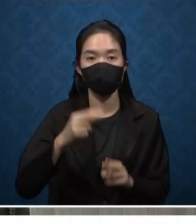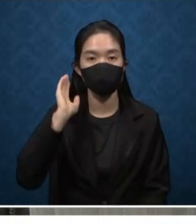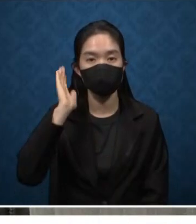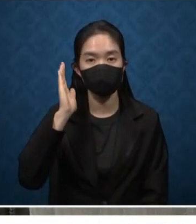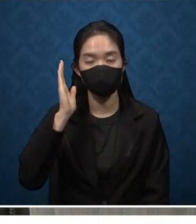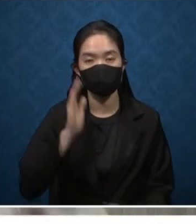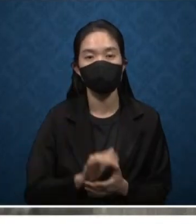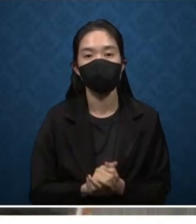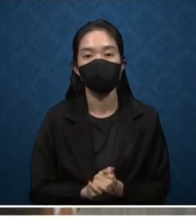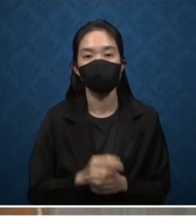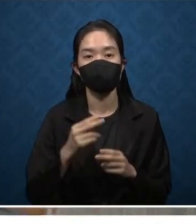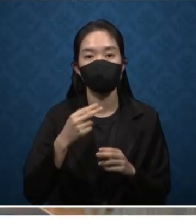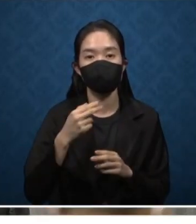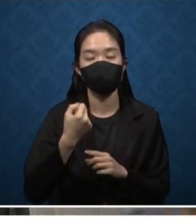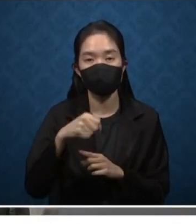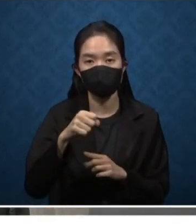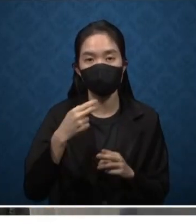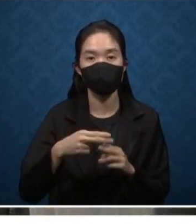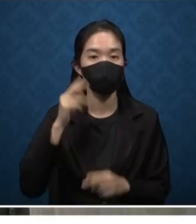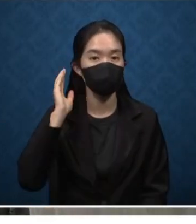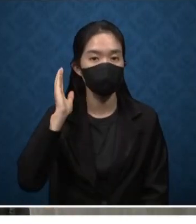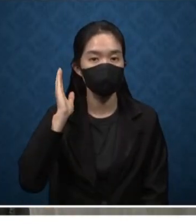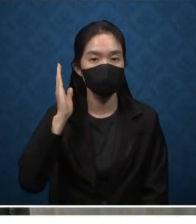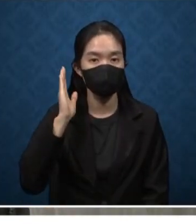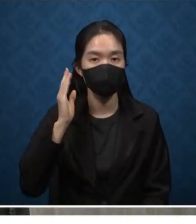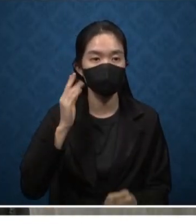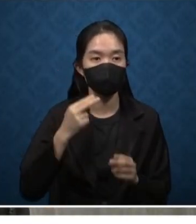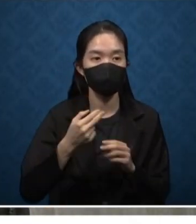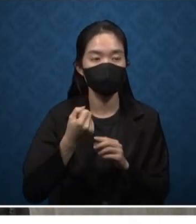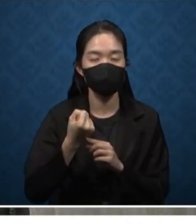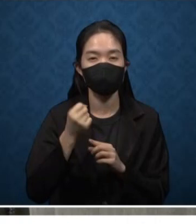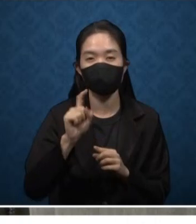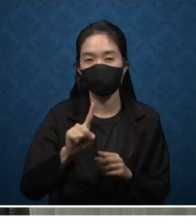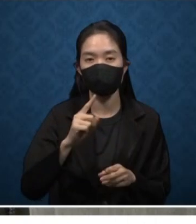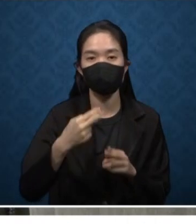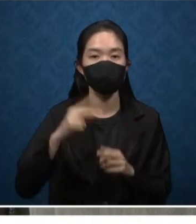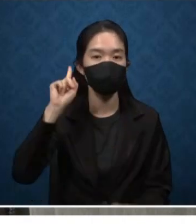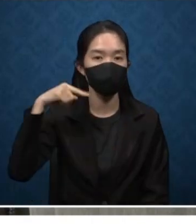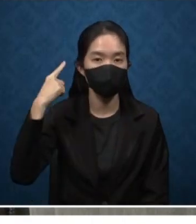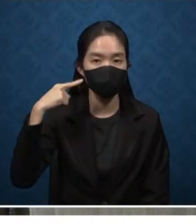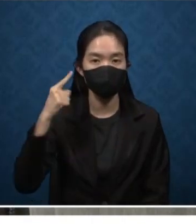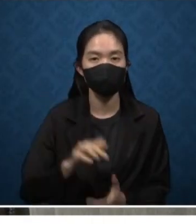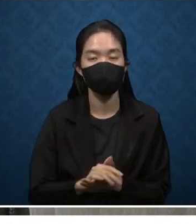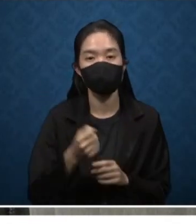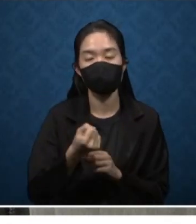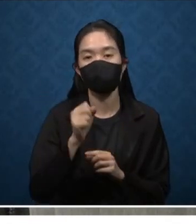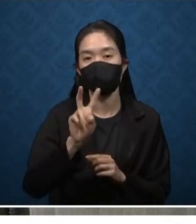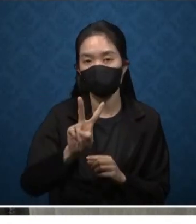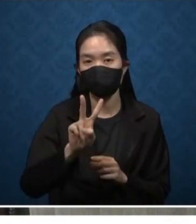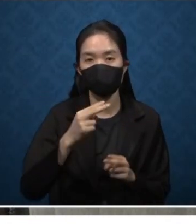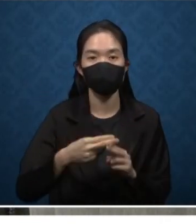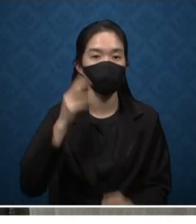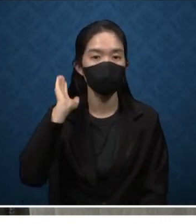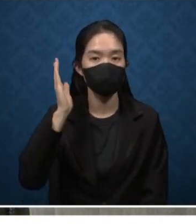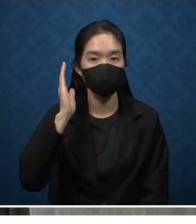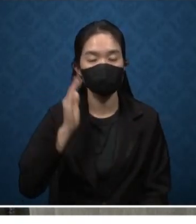างานเลิศ10นางผานิชนิติธรรมประภาส11นางเพ็ญพักษ์สีทอง12พลเ